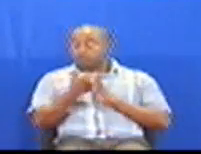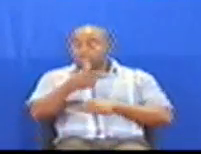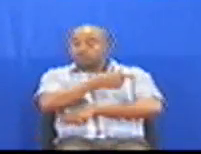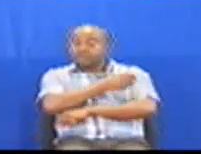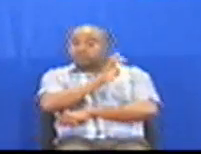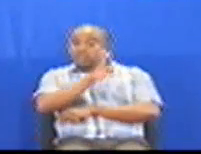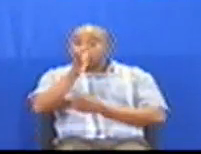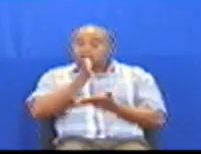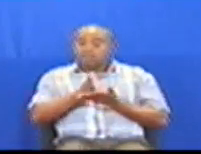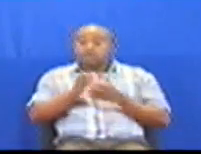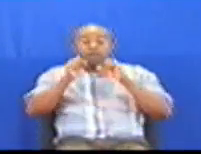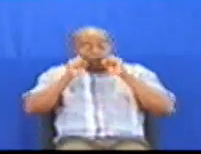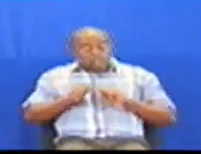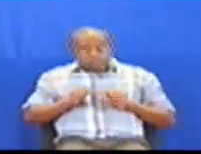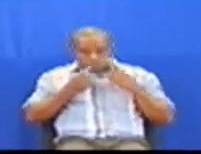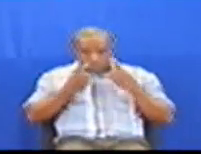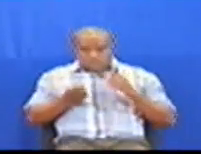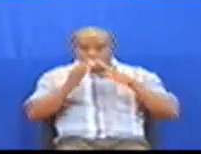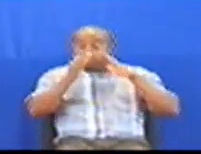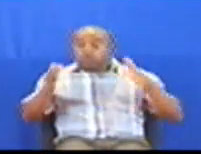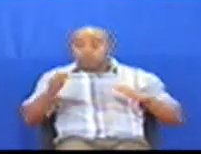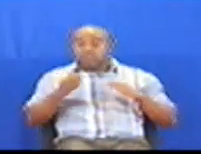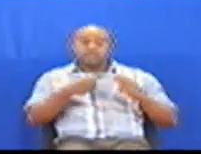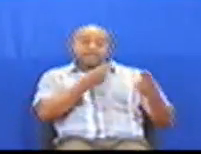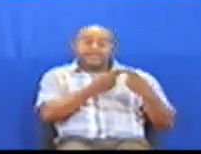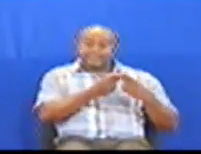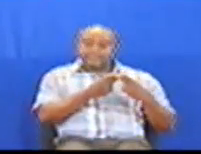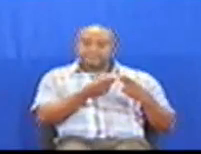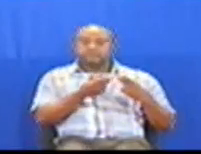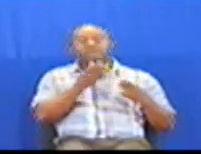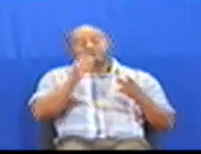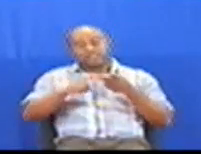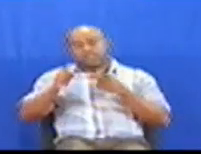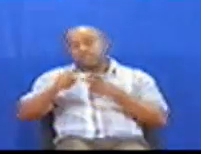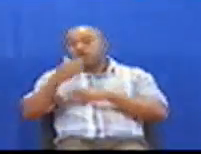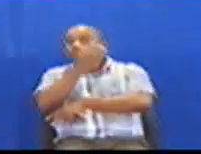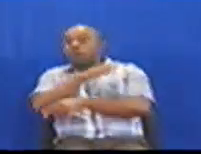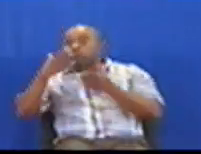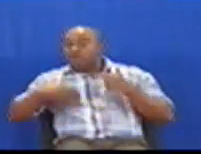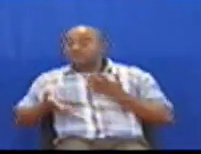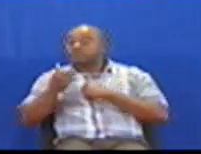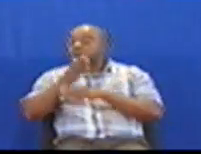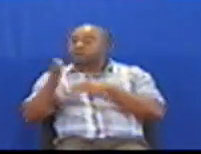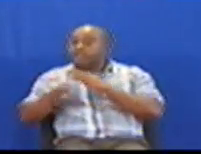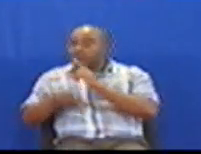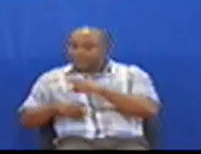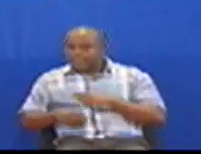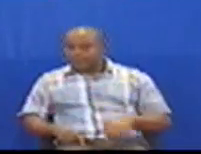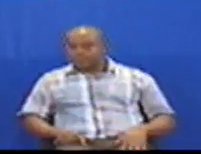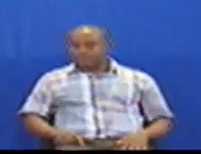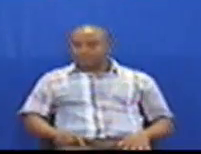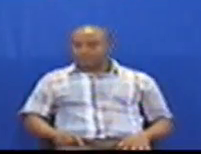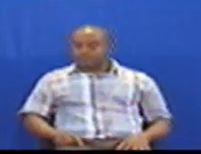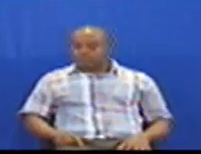na nyumba za wahudumu ziweze kupatikana. Eneo lingine Mheshimiwa Naibu Spika ambao ningependa kulizungumzia